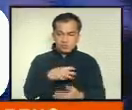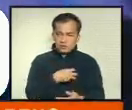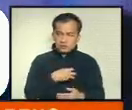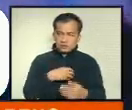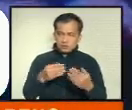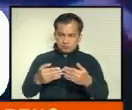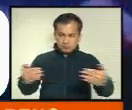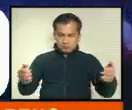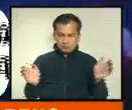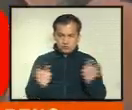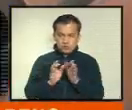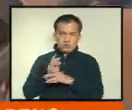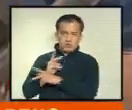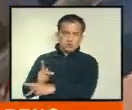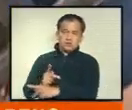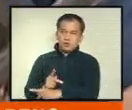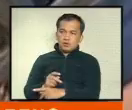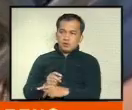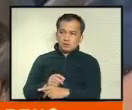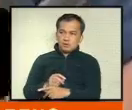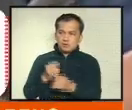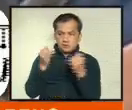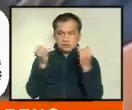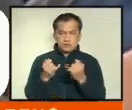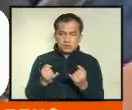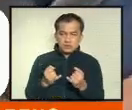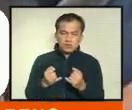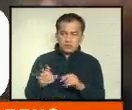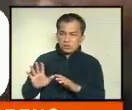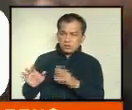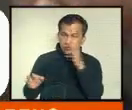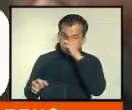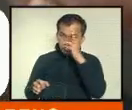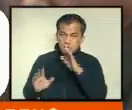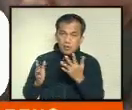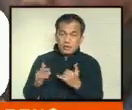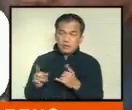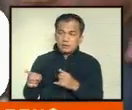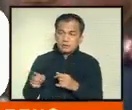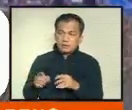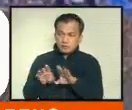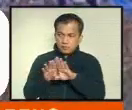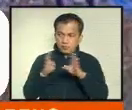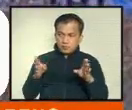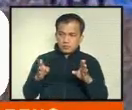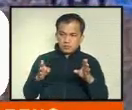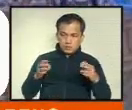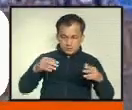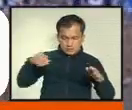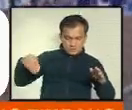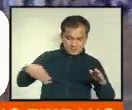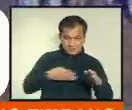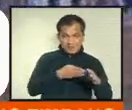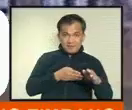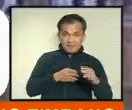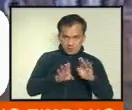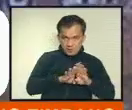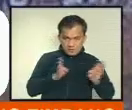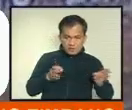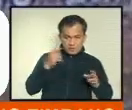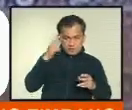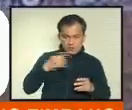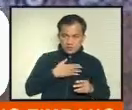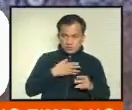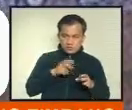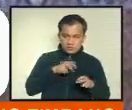ng andas. Pero wala raw dapat ikabahala ang mga deboto dahil mananatiling bukas ang likurang bahagi ng andas para sa mga